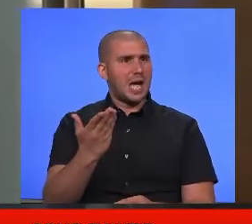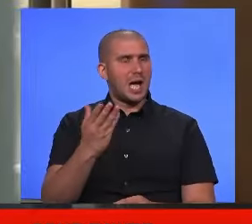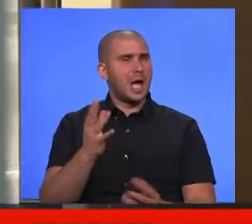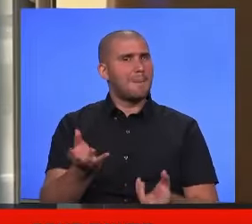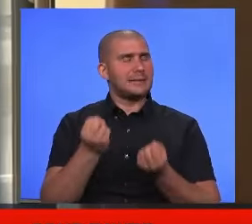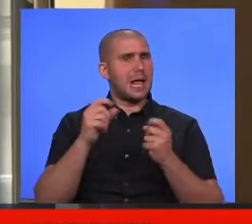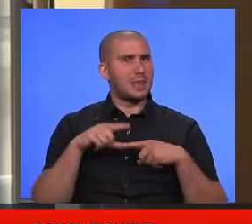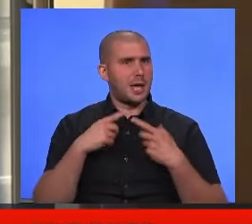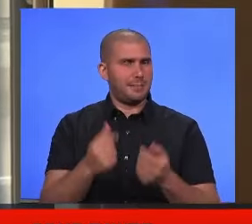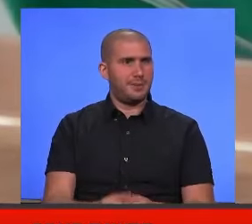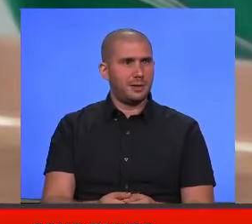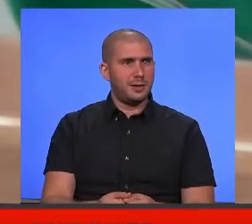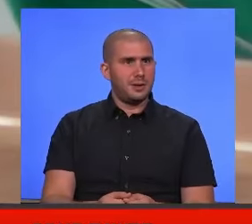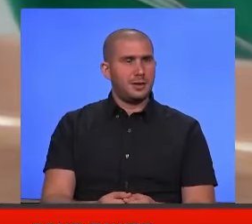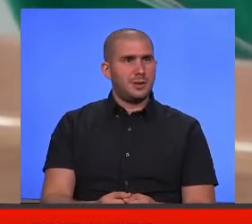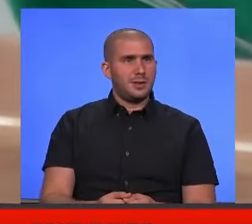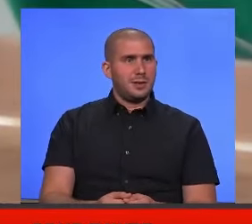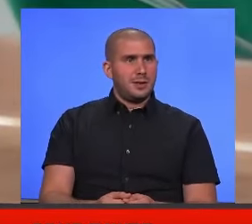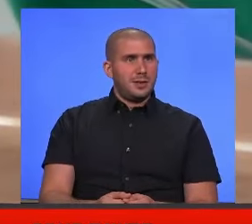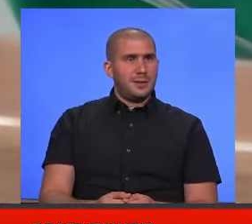ממש בהצלת חיים.